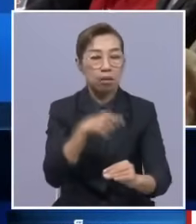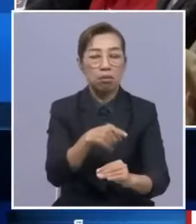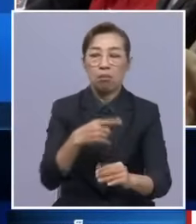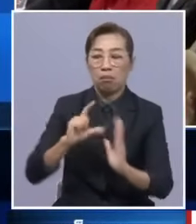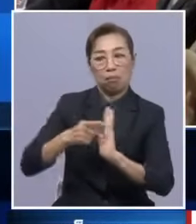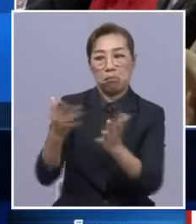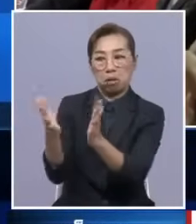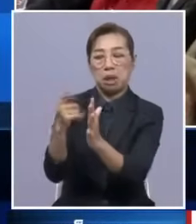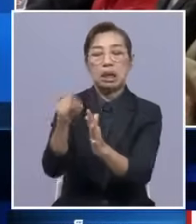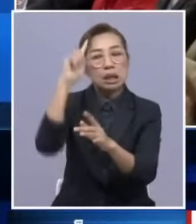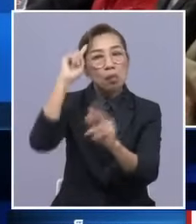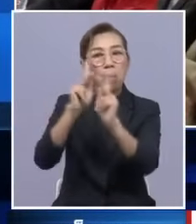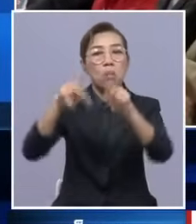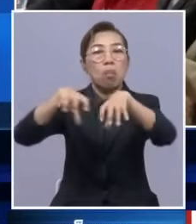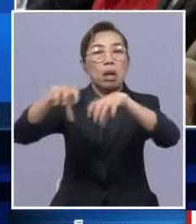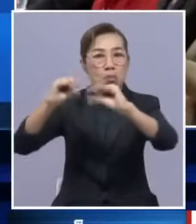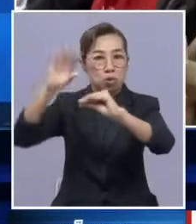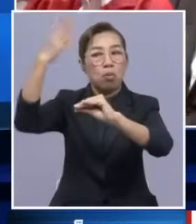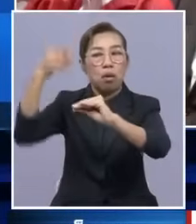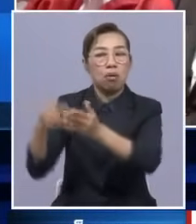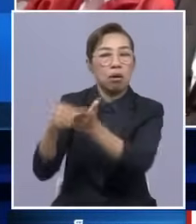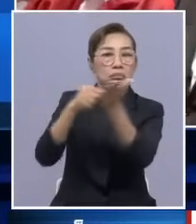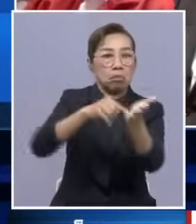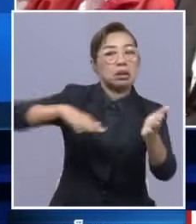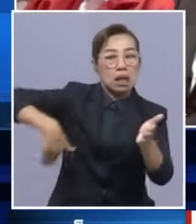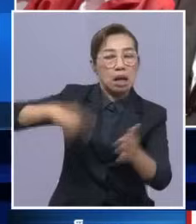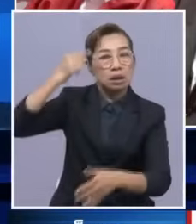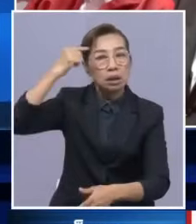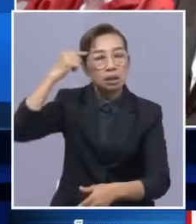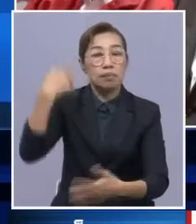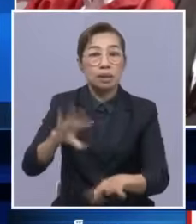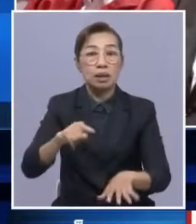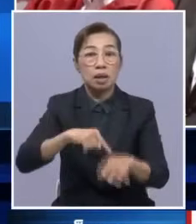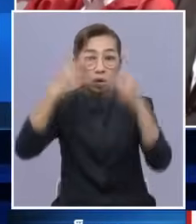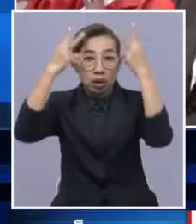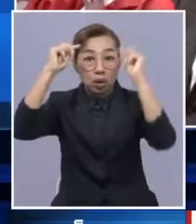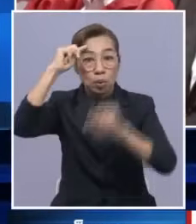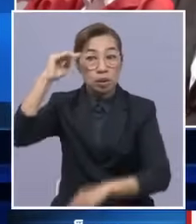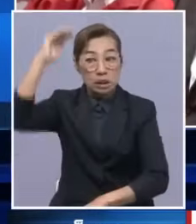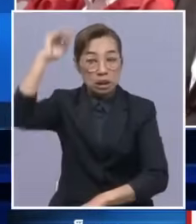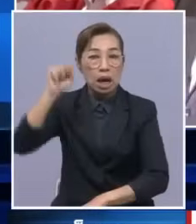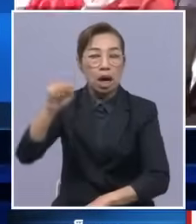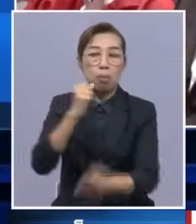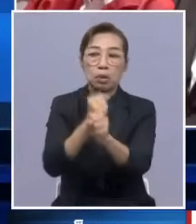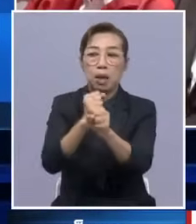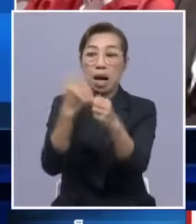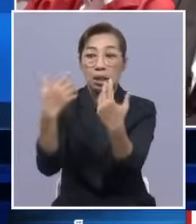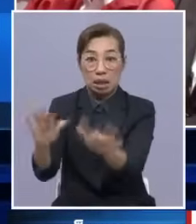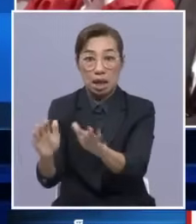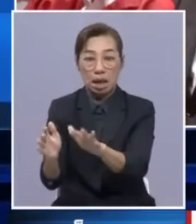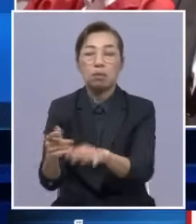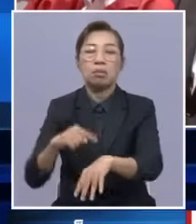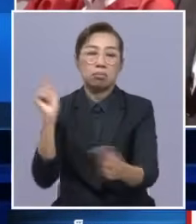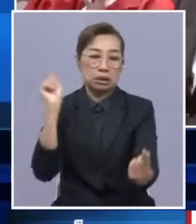อต่อที่ประชุมของพรรคขณะเดียวกันนายกเศรษฐาเนี่ยนะคะก็จะเดินทางมาถึงช่วงบ่ายวันนี้หลังจากเสร็จสิ้นภารกิจในช่วงเช้า